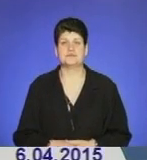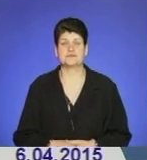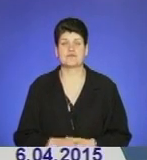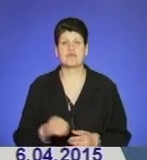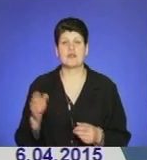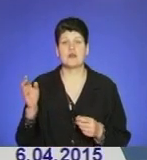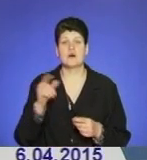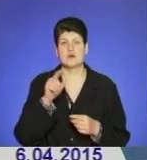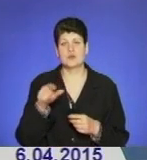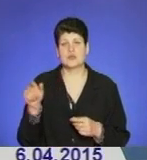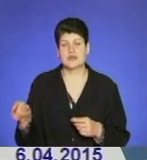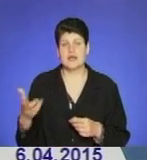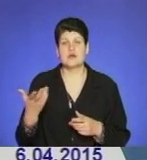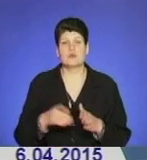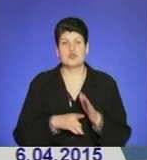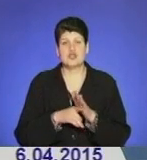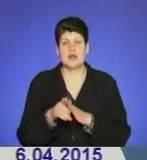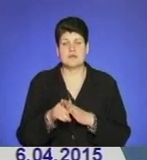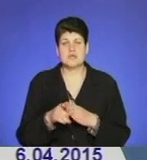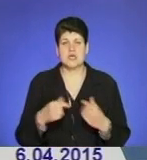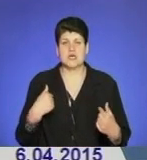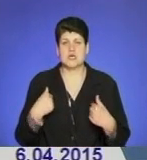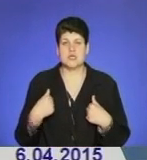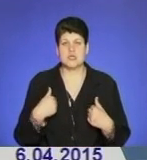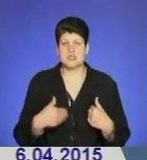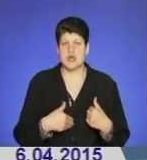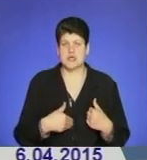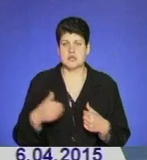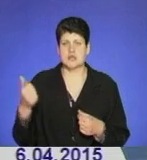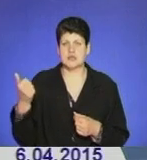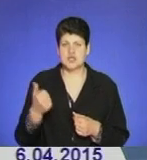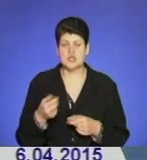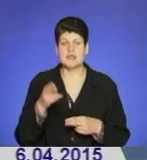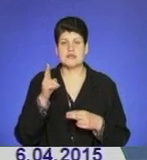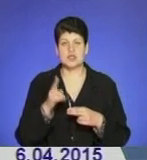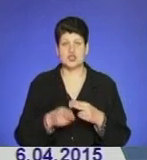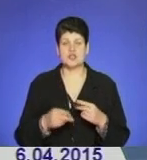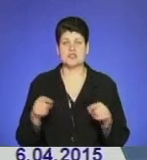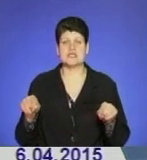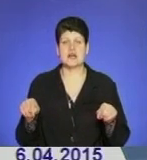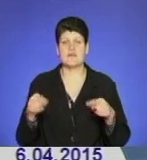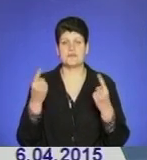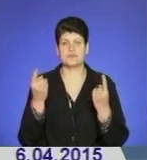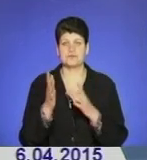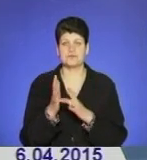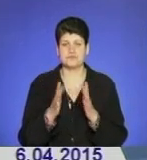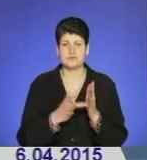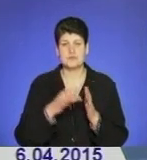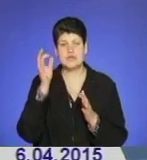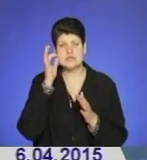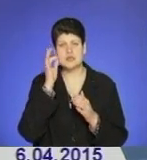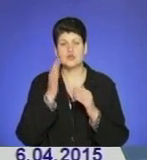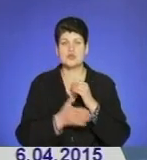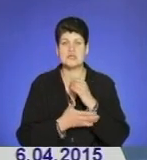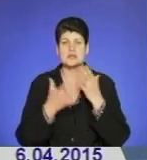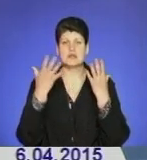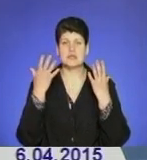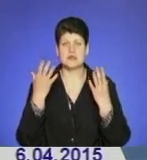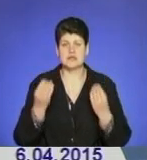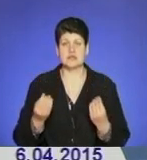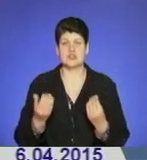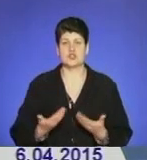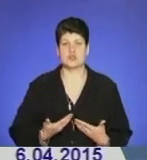У християн-східного обряду розпочався страсний тиждень, який завершиться Великоднем. У цей час люди згадують останні дні земного життя Господа нашого Ісуса